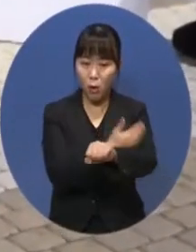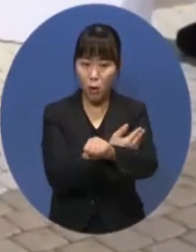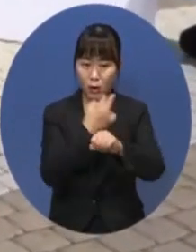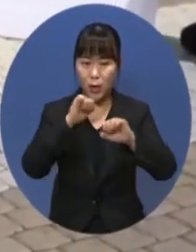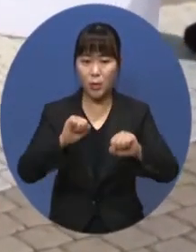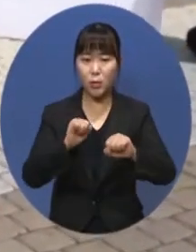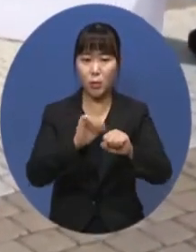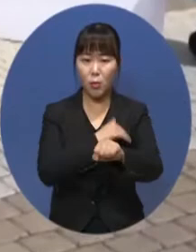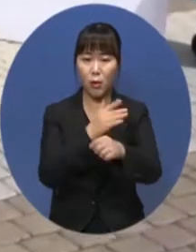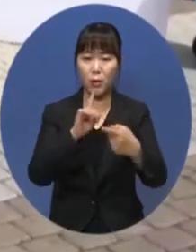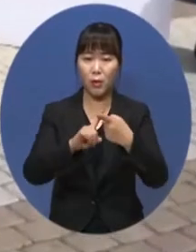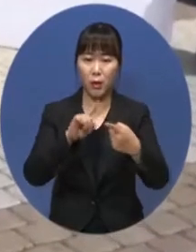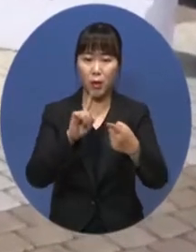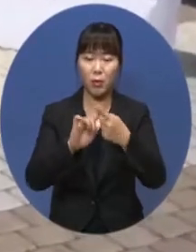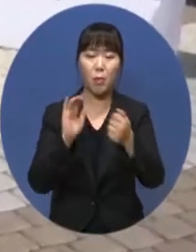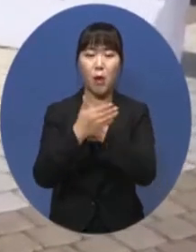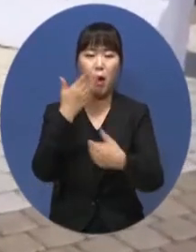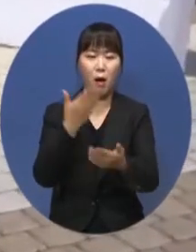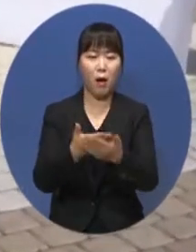생존권 보장해라!